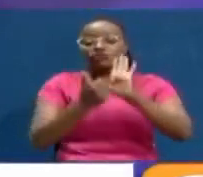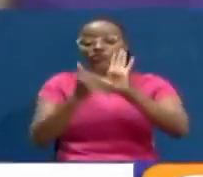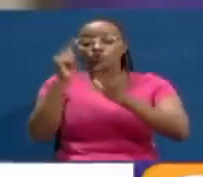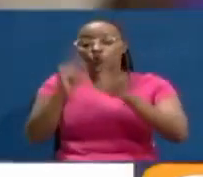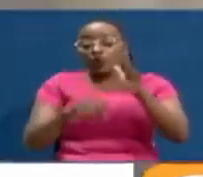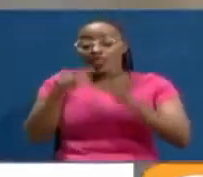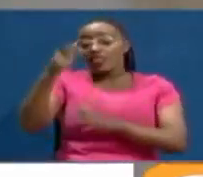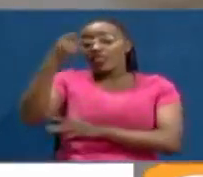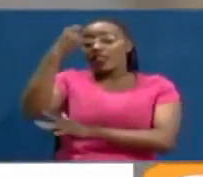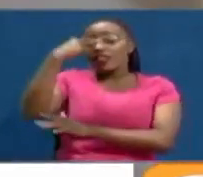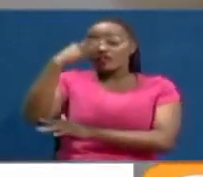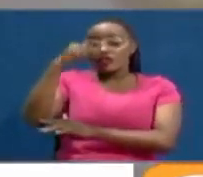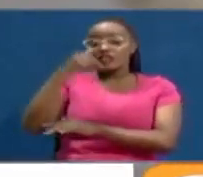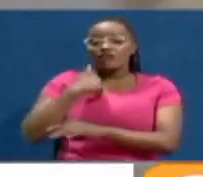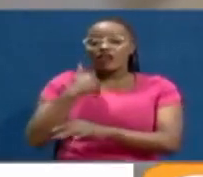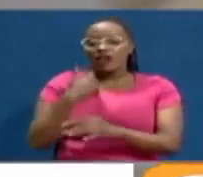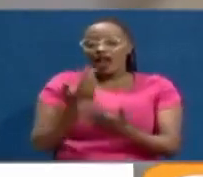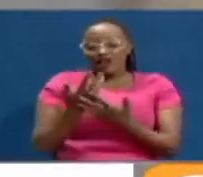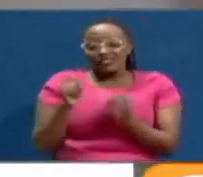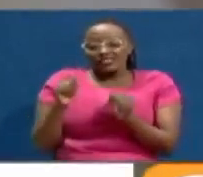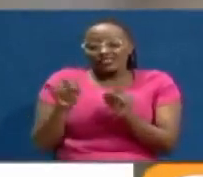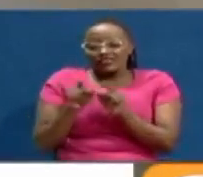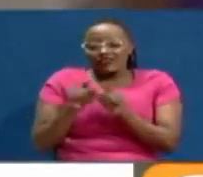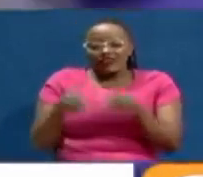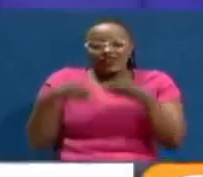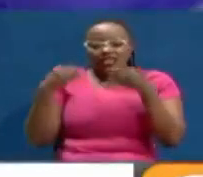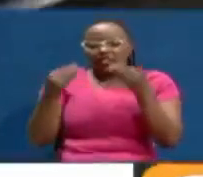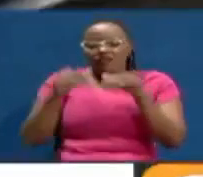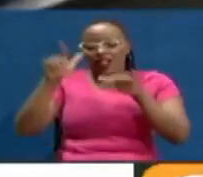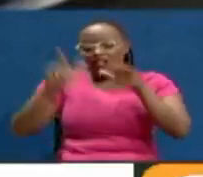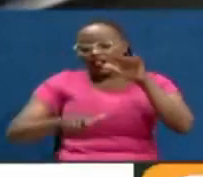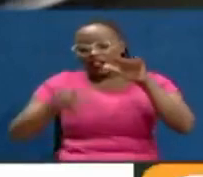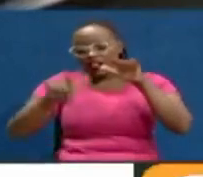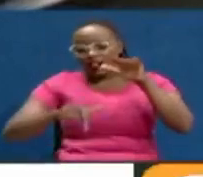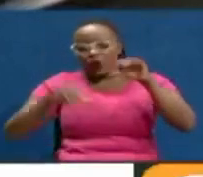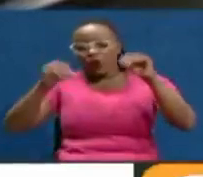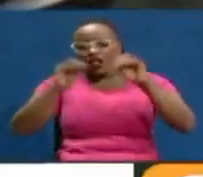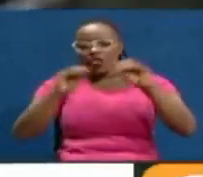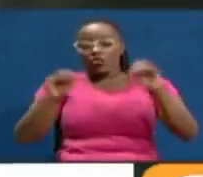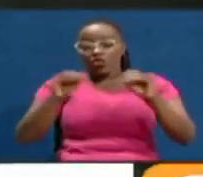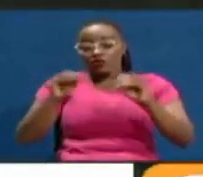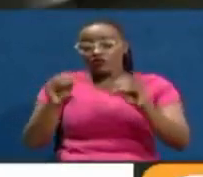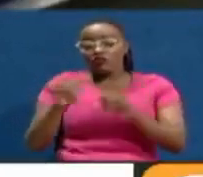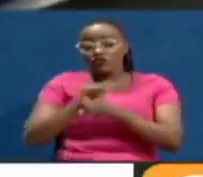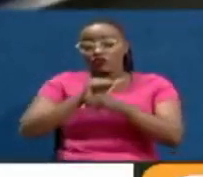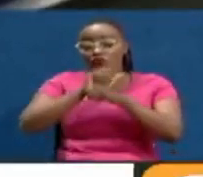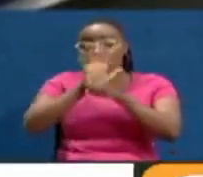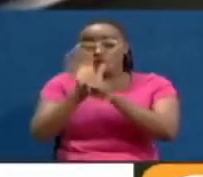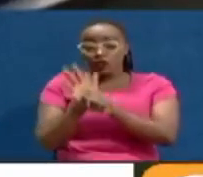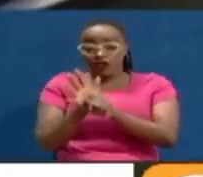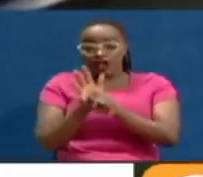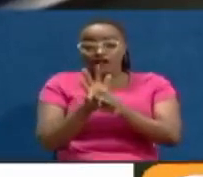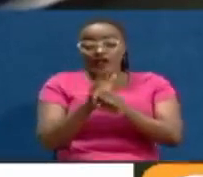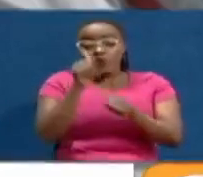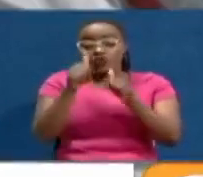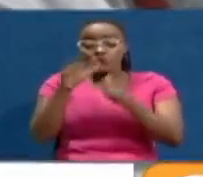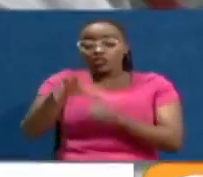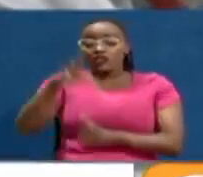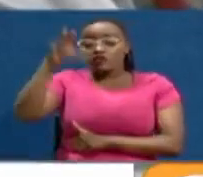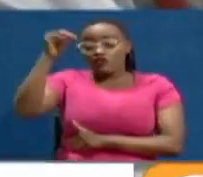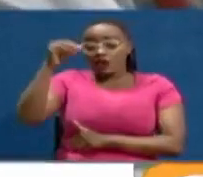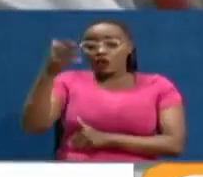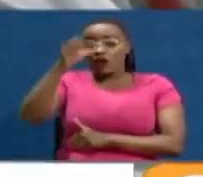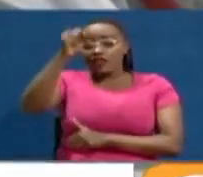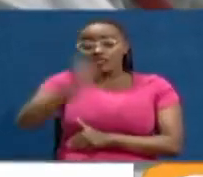kuwa chanjo hiyo inatoa usalama wa chini sana dhidi ya aina ya ugonjwa wa COVID-19